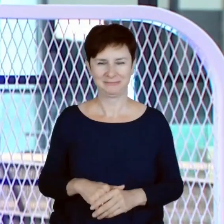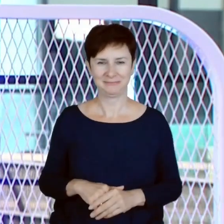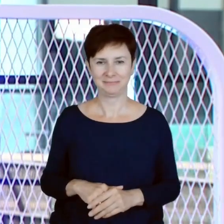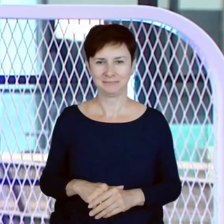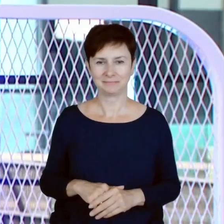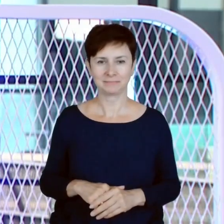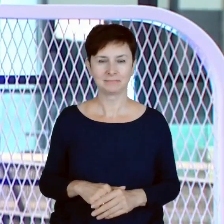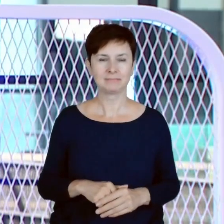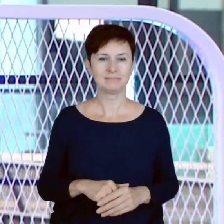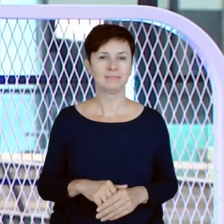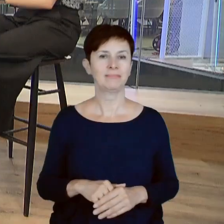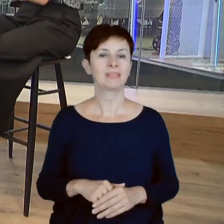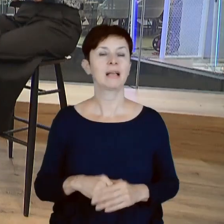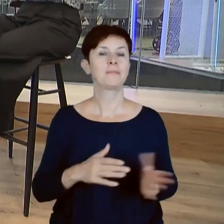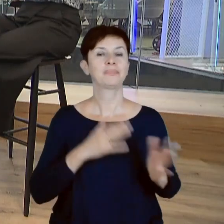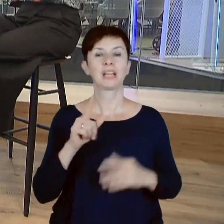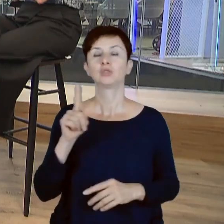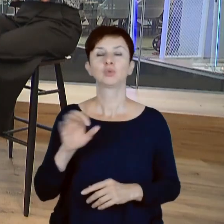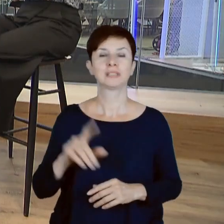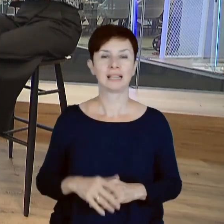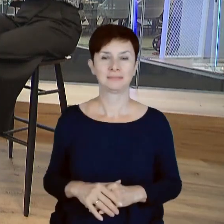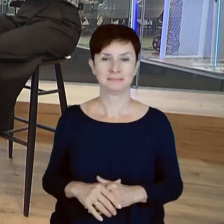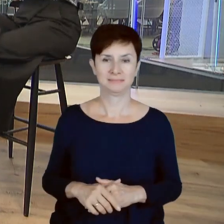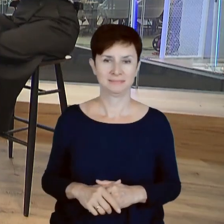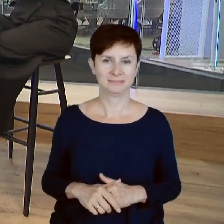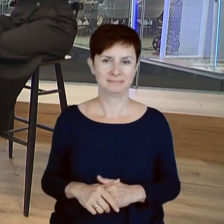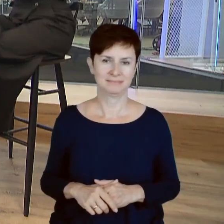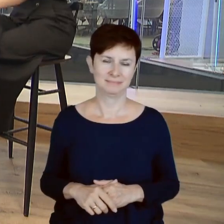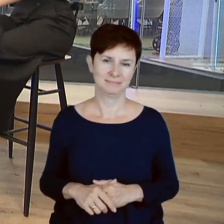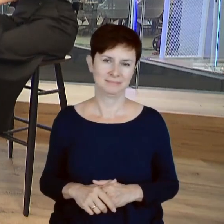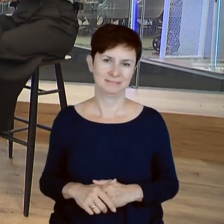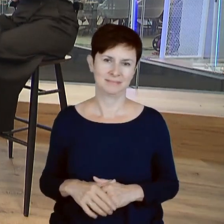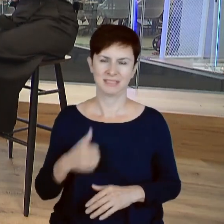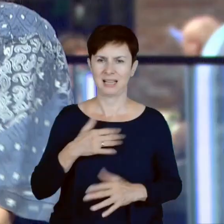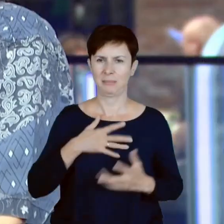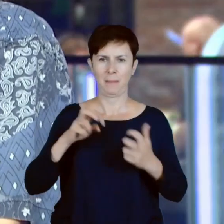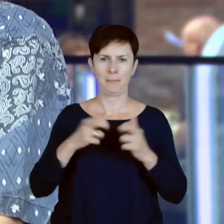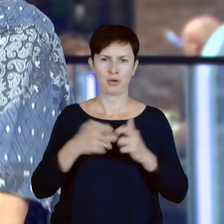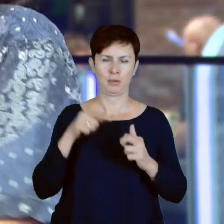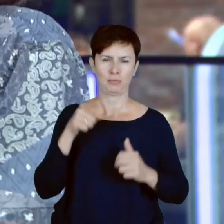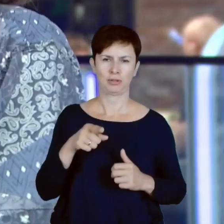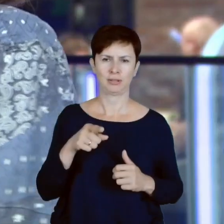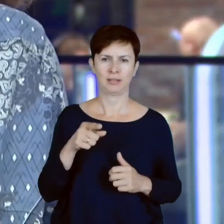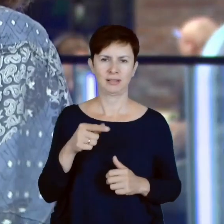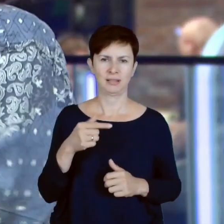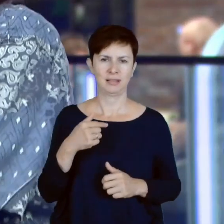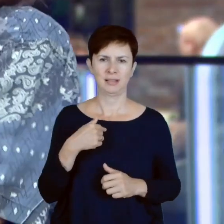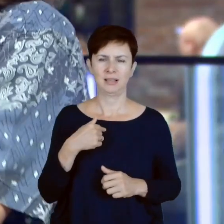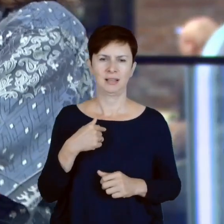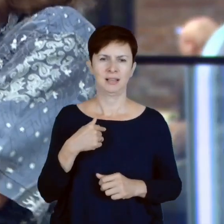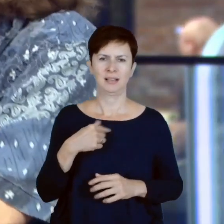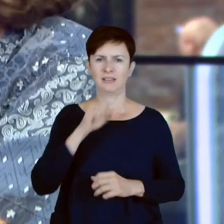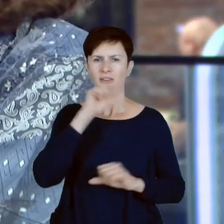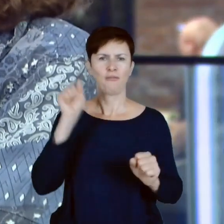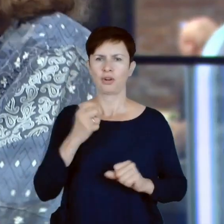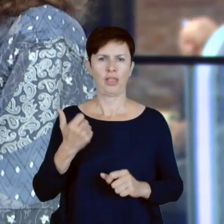żartuję, Zuza. Ja mam w ogóle jakiś niesamowity problem z tym dzisiejszym panelem pod względem tego, że ja ostatnio w ogóle się nie czuję super efektywna i ten paraliż